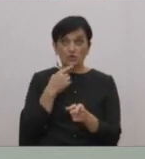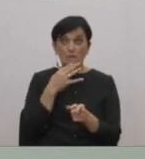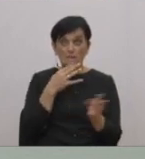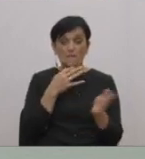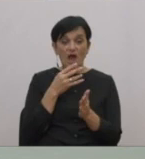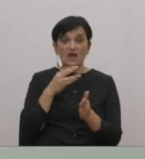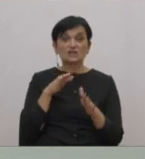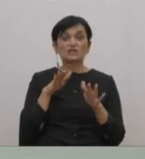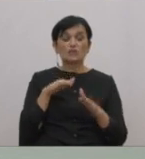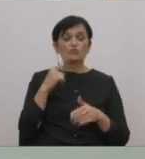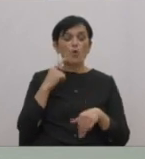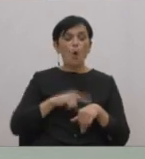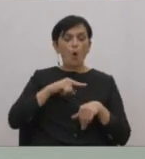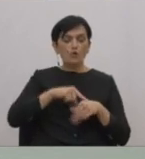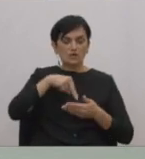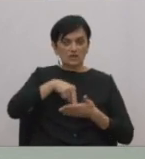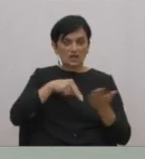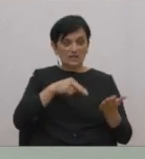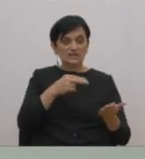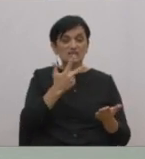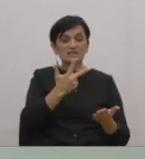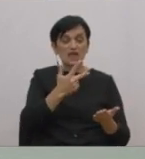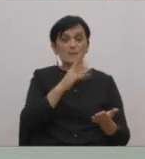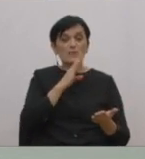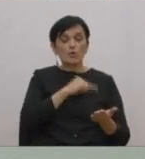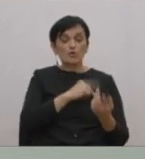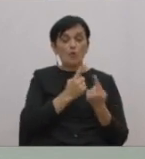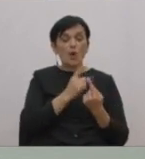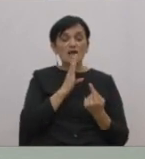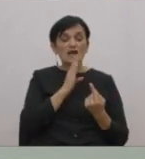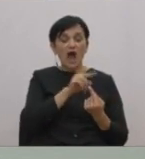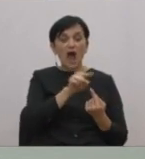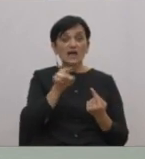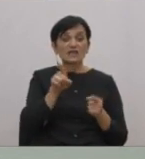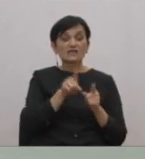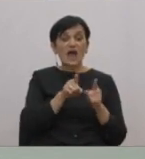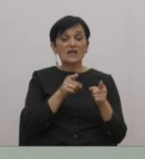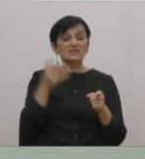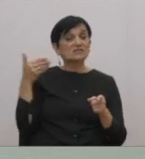მორალურ პედესტალზე, კიდე ერთხელ. თქვენ და სამი სხვა კოლეგა ქალი, რაც მაშინ იკადრეთ.